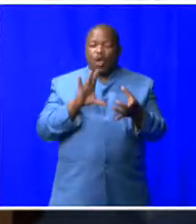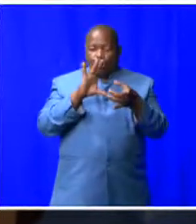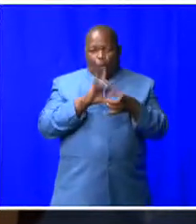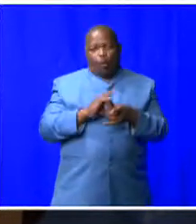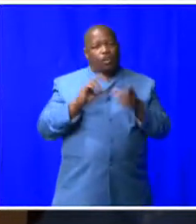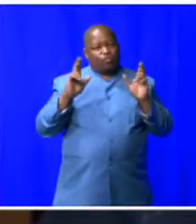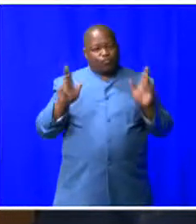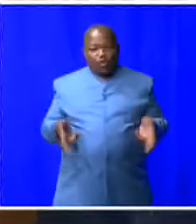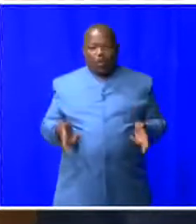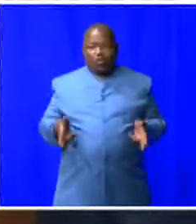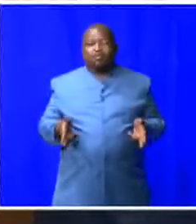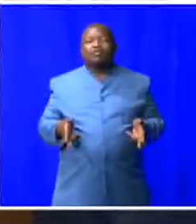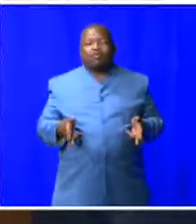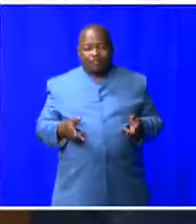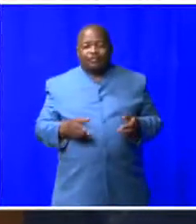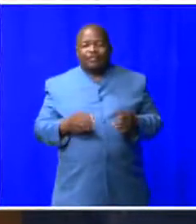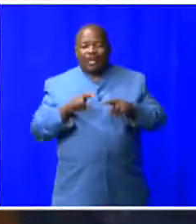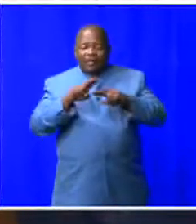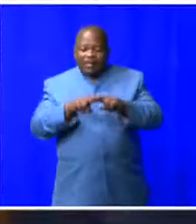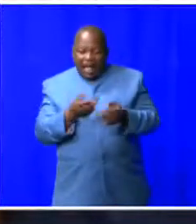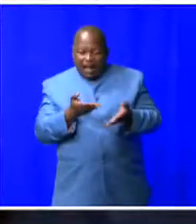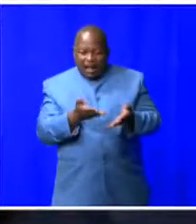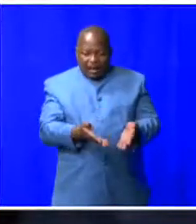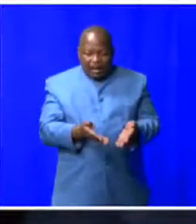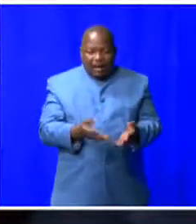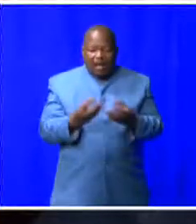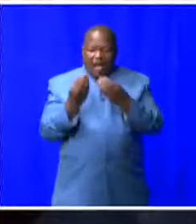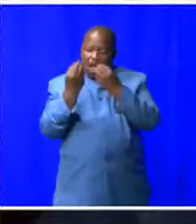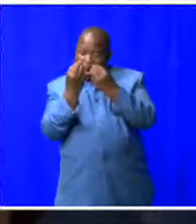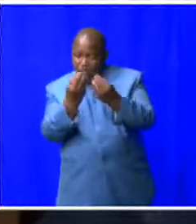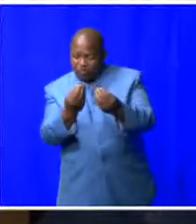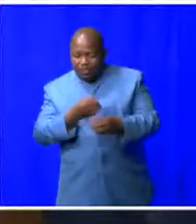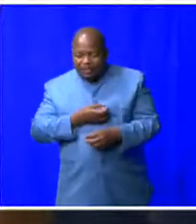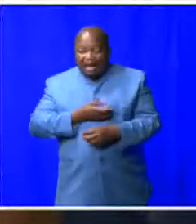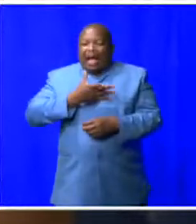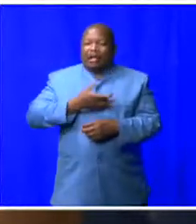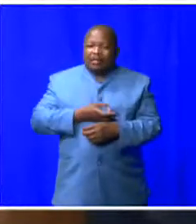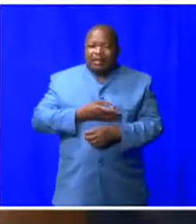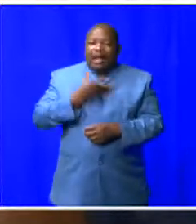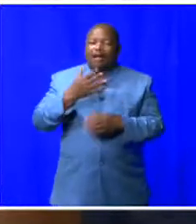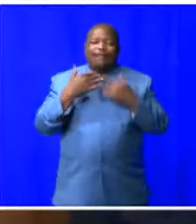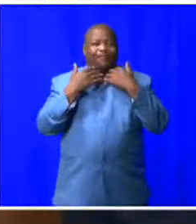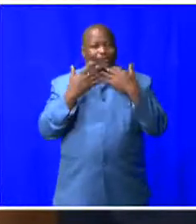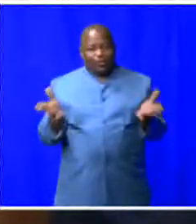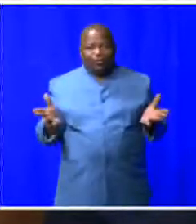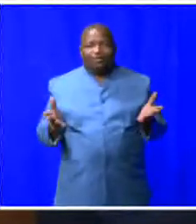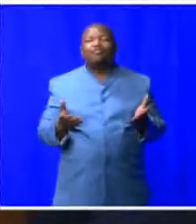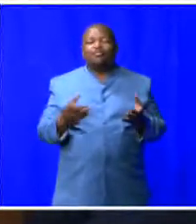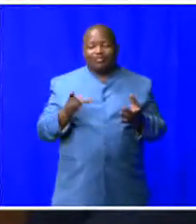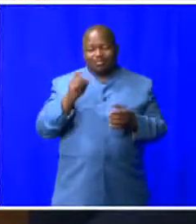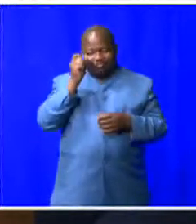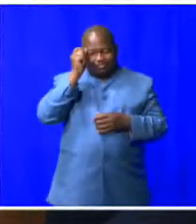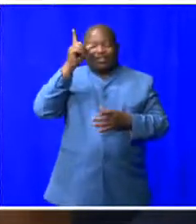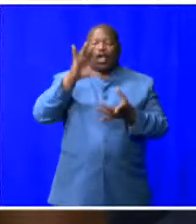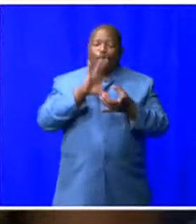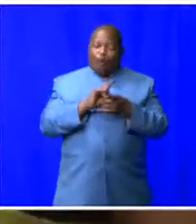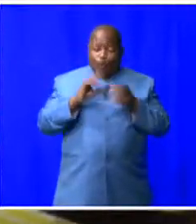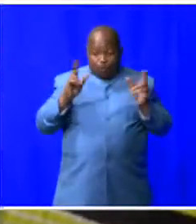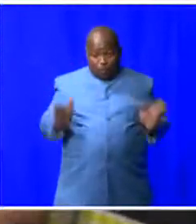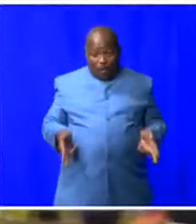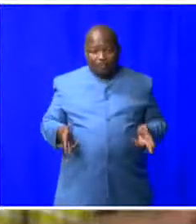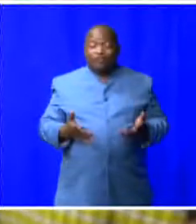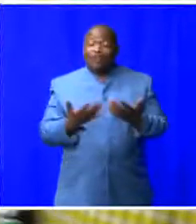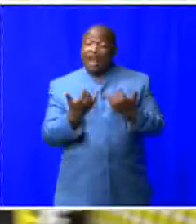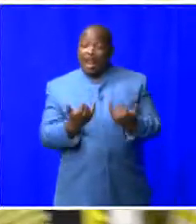ngasemakhaya emaphaphu angaphakami kakhulu njengoba bonana labakhona la ngintoti gaba leti sendvuna yenkundla